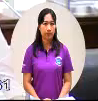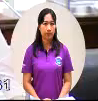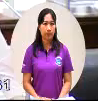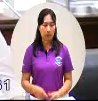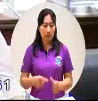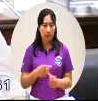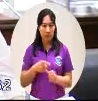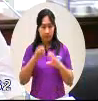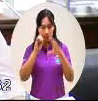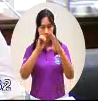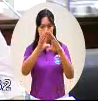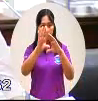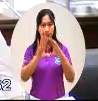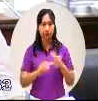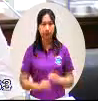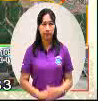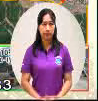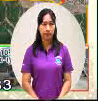一下哈。